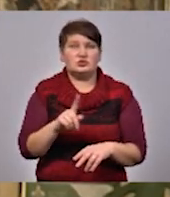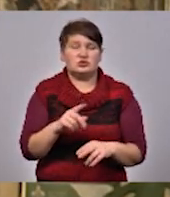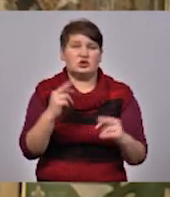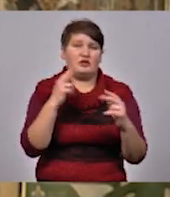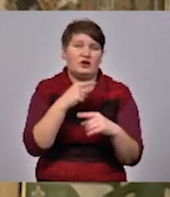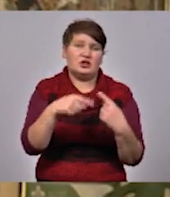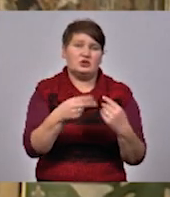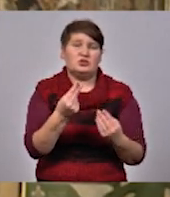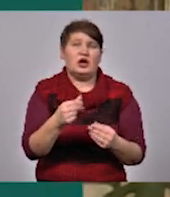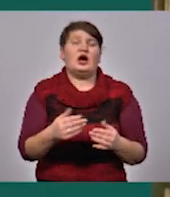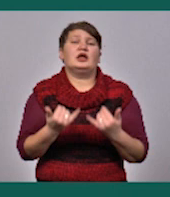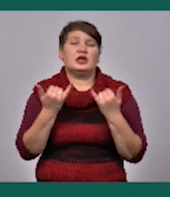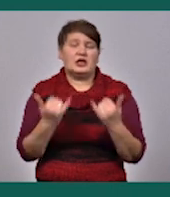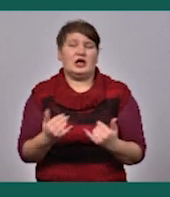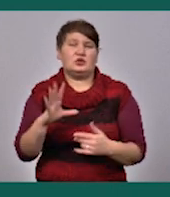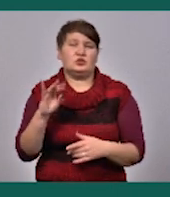а іменно для інсуліну.